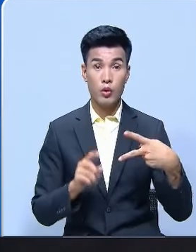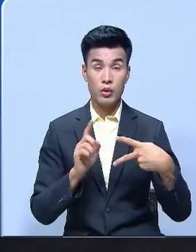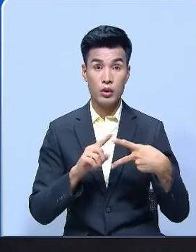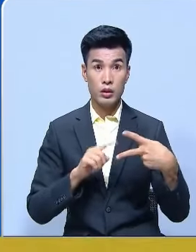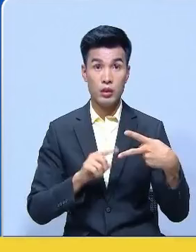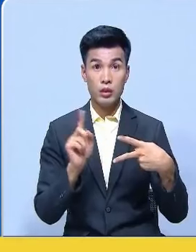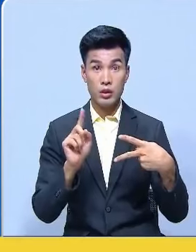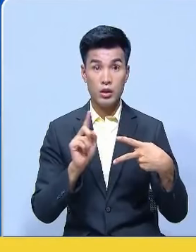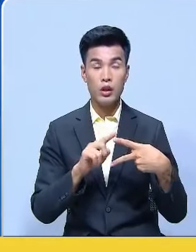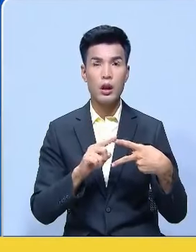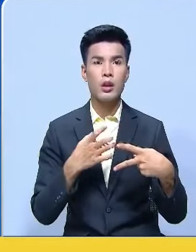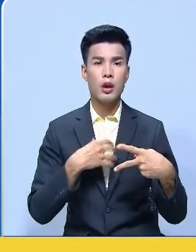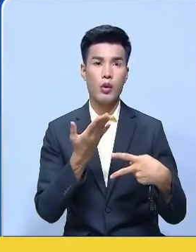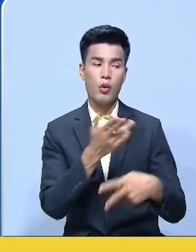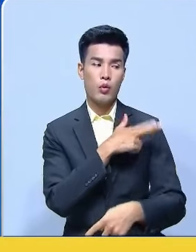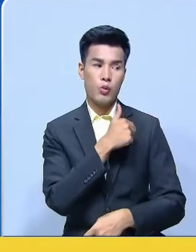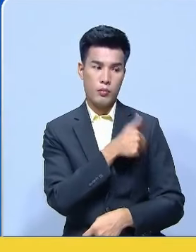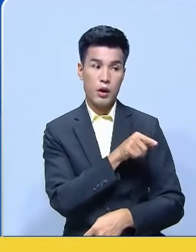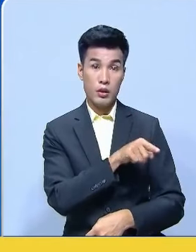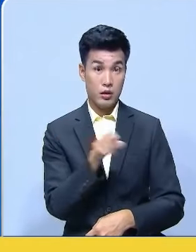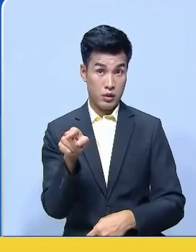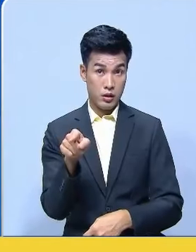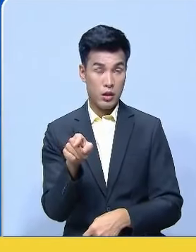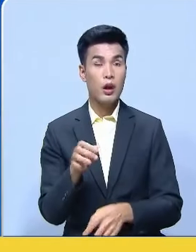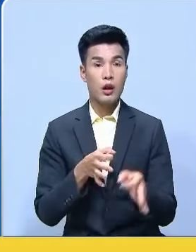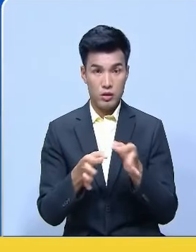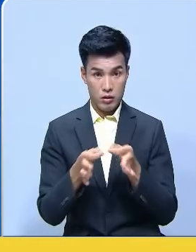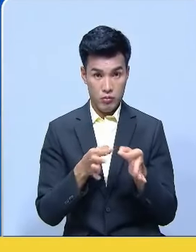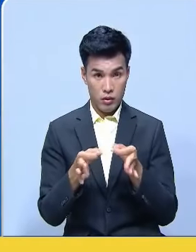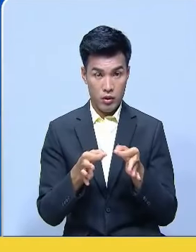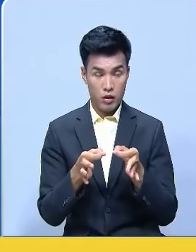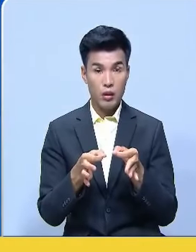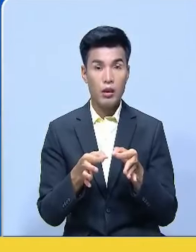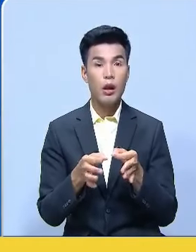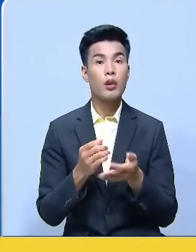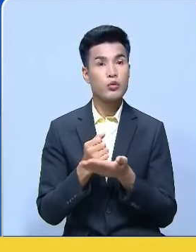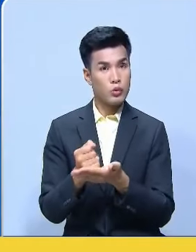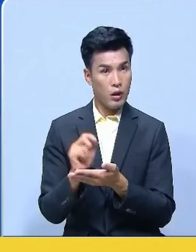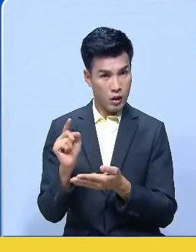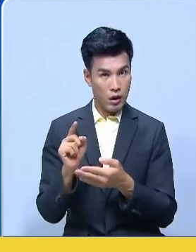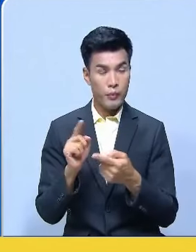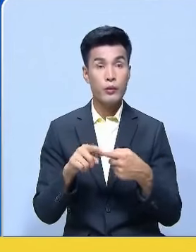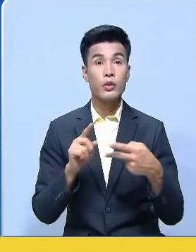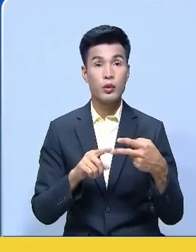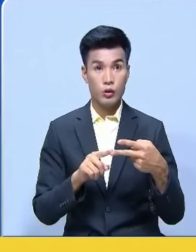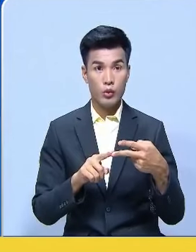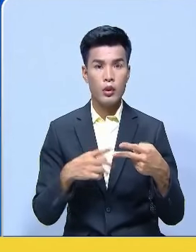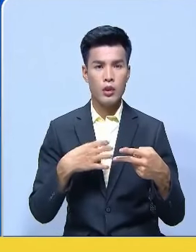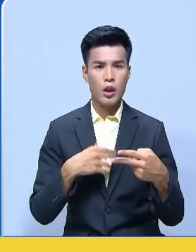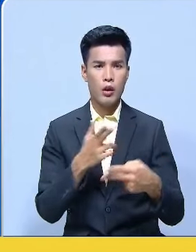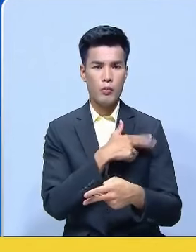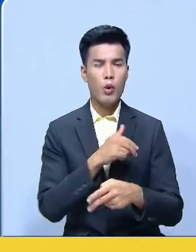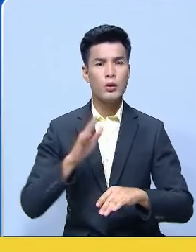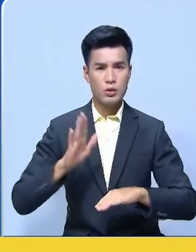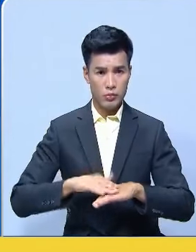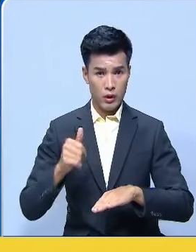อกไปอยากให้โรงพยาบาลที่รักษาเธอก่อนหน้านี ้ มาชี้แจงแนวทางการรักษาแล้วก็เยียวยายังไงได้บ้างและอย่างที่2คืออยากให้คุณหมอผู้เชี่ยวชาญ